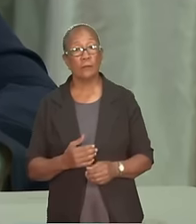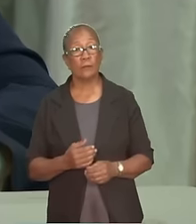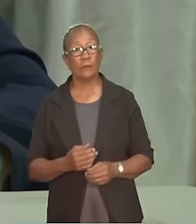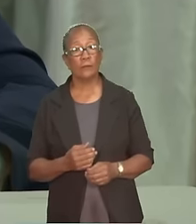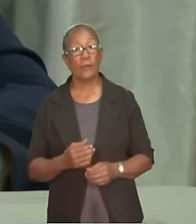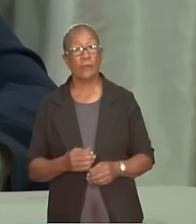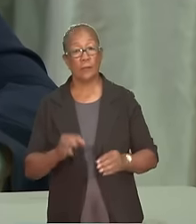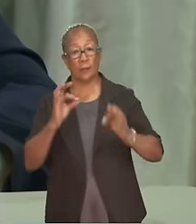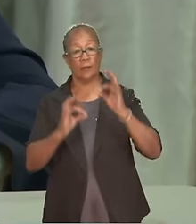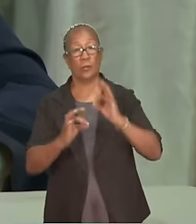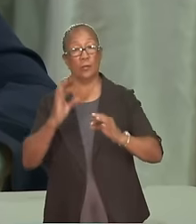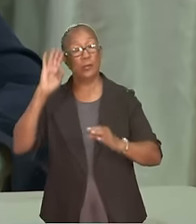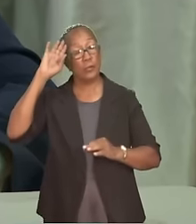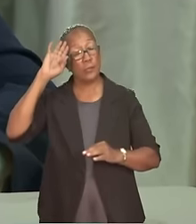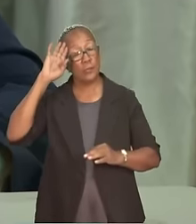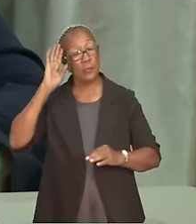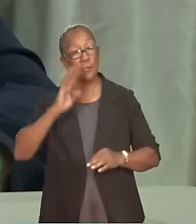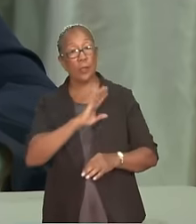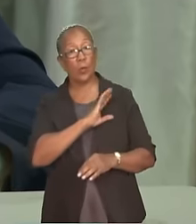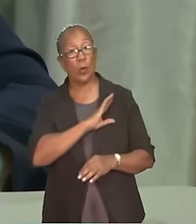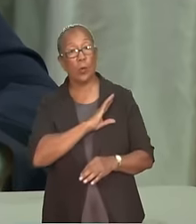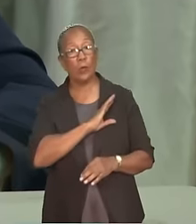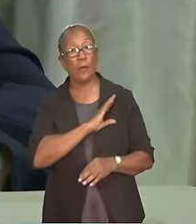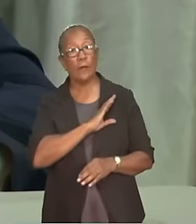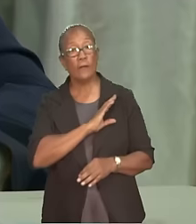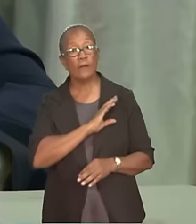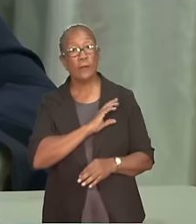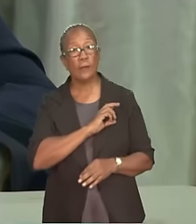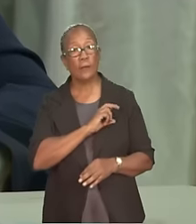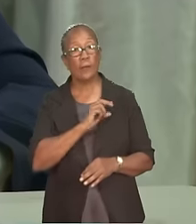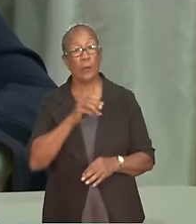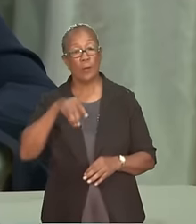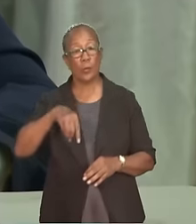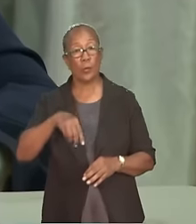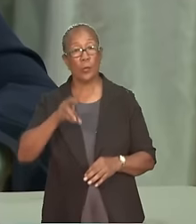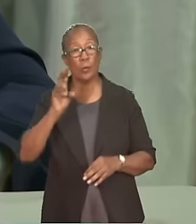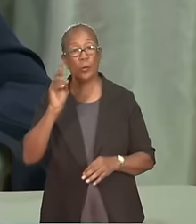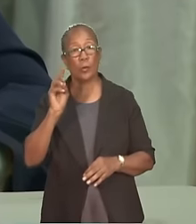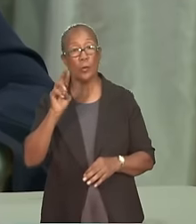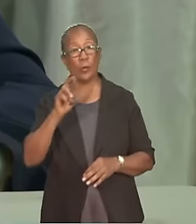van Justitie het bericht gehad. We hebben zelfs van de procureur-generaal